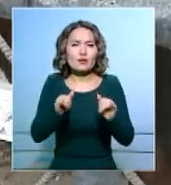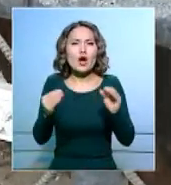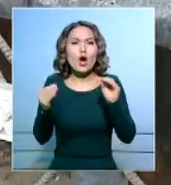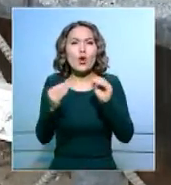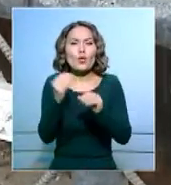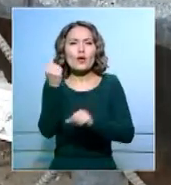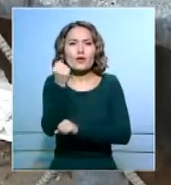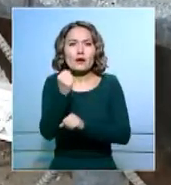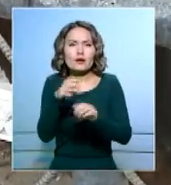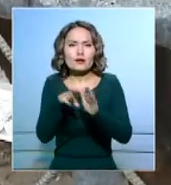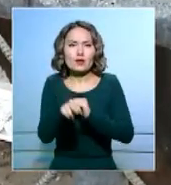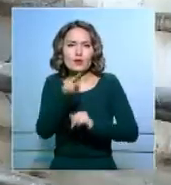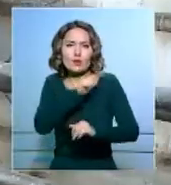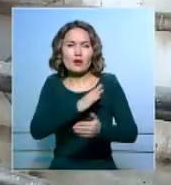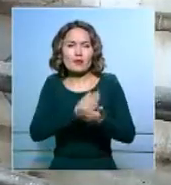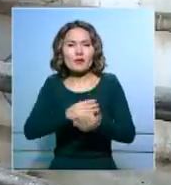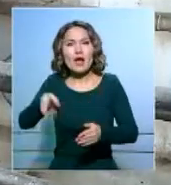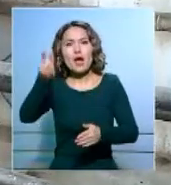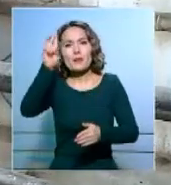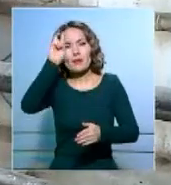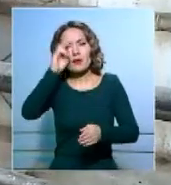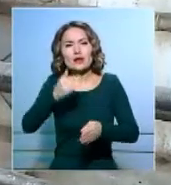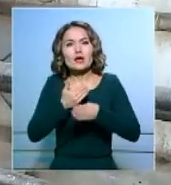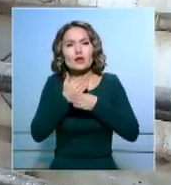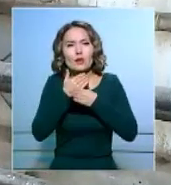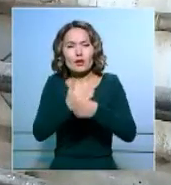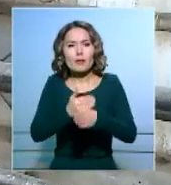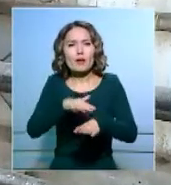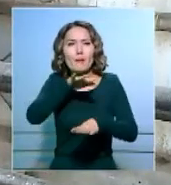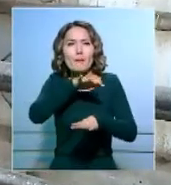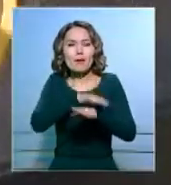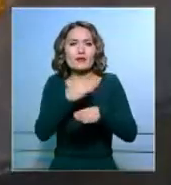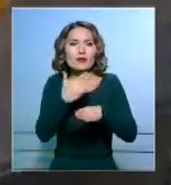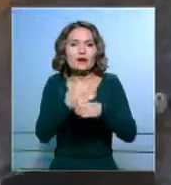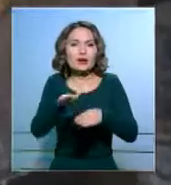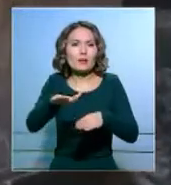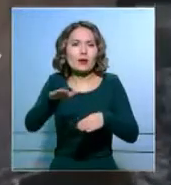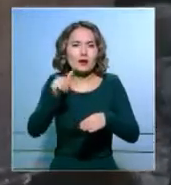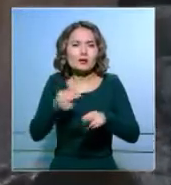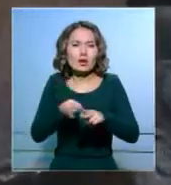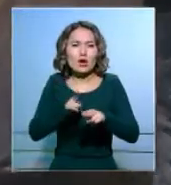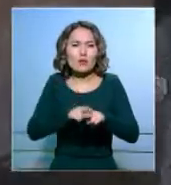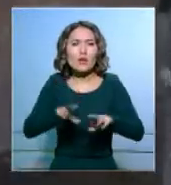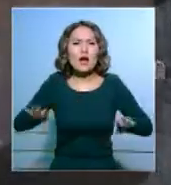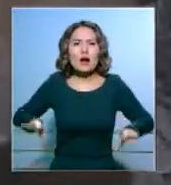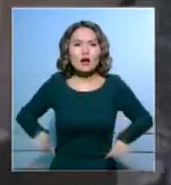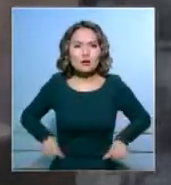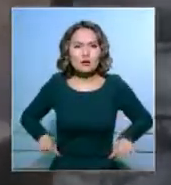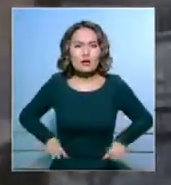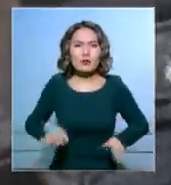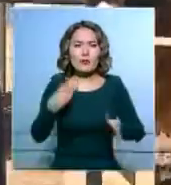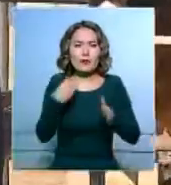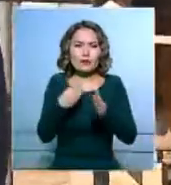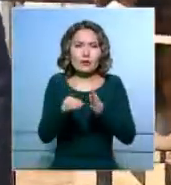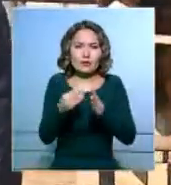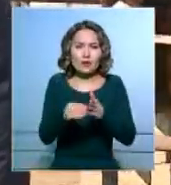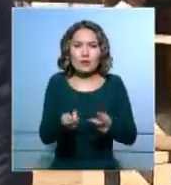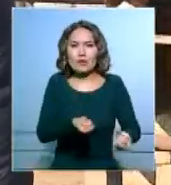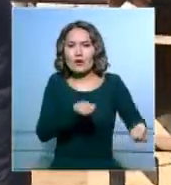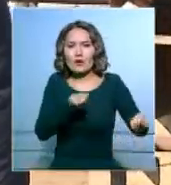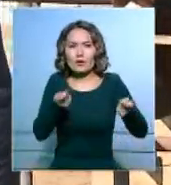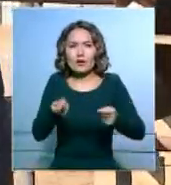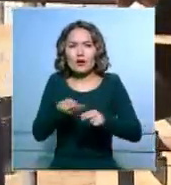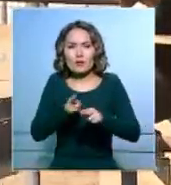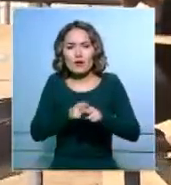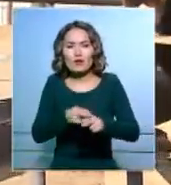тарапынан қолдауға ие болыпты. Бизнестің жол картасы бағдарламасымен шаруа қожалығына 14 миллион теңгеге инфрақұрылым тартылып жатыр.